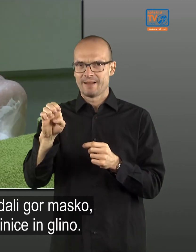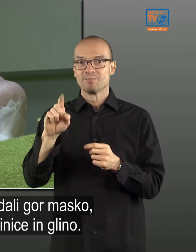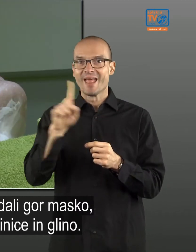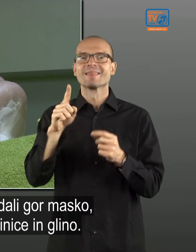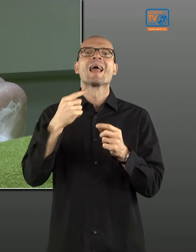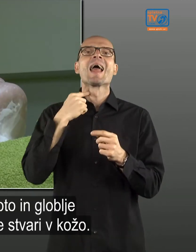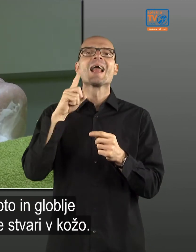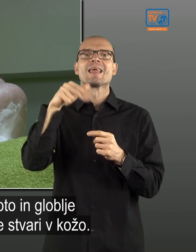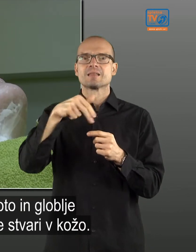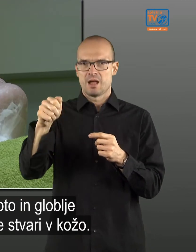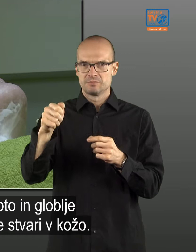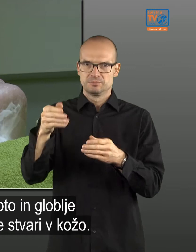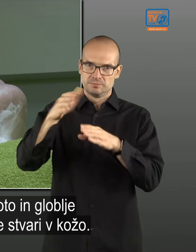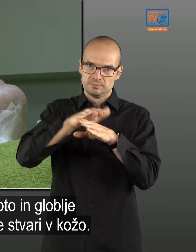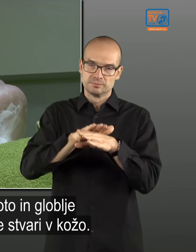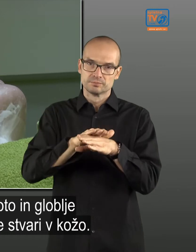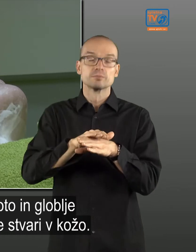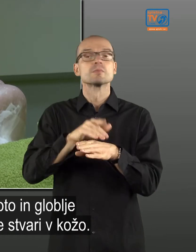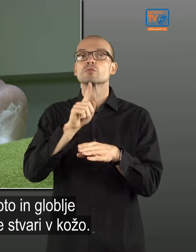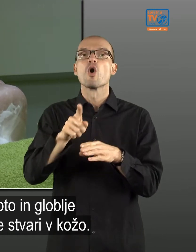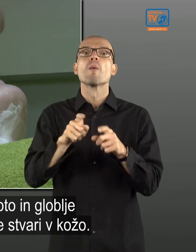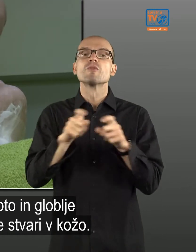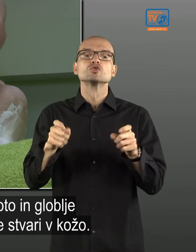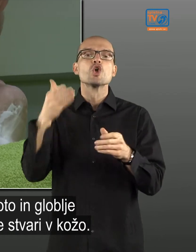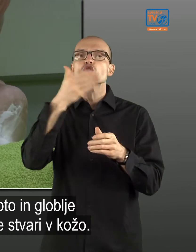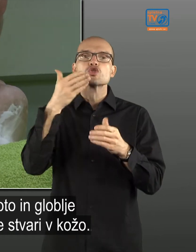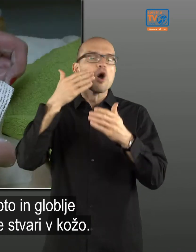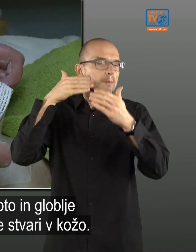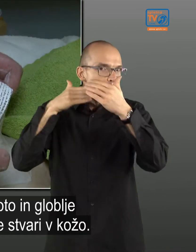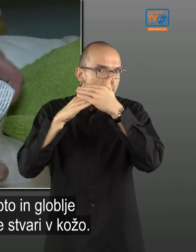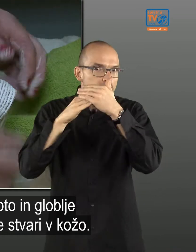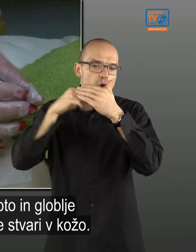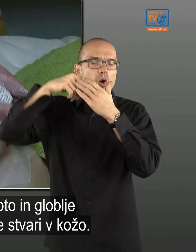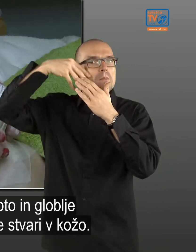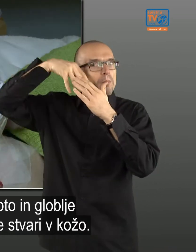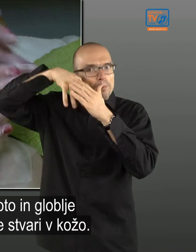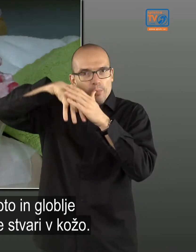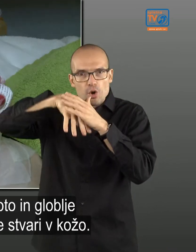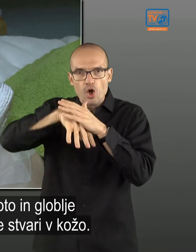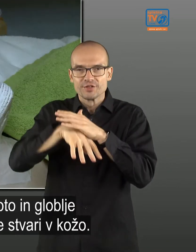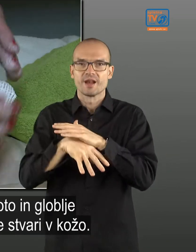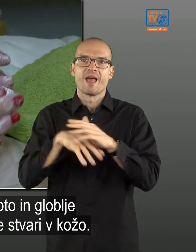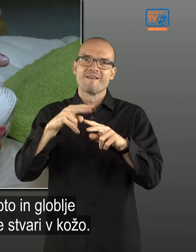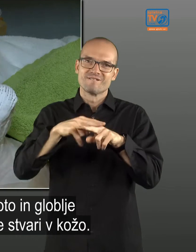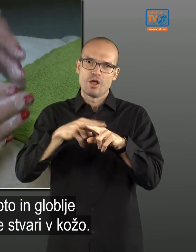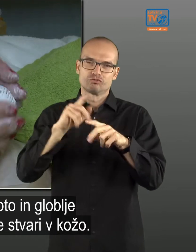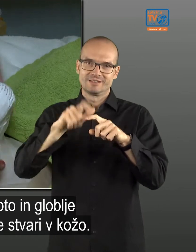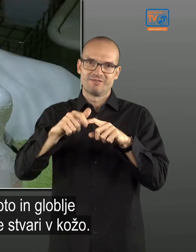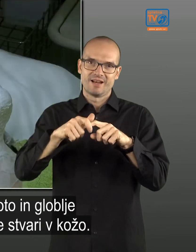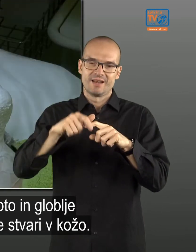glino. Povzroči v bistvu toploto, globje prodrejo potem te vlažne